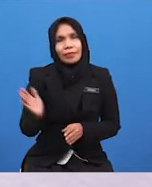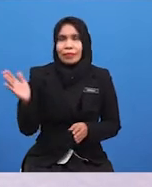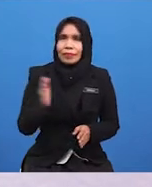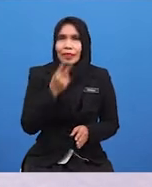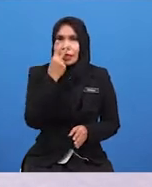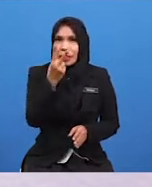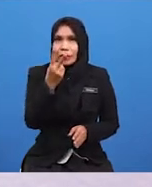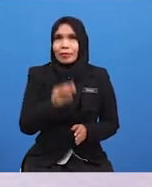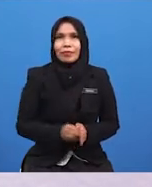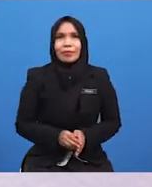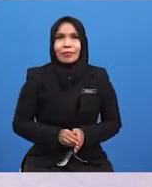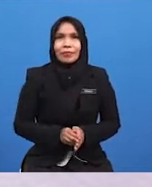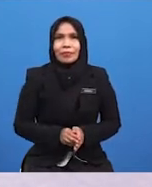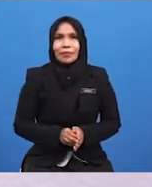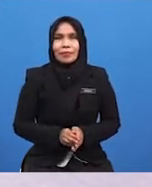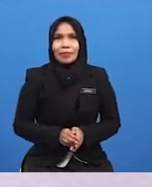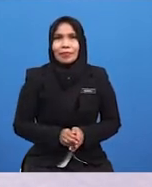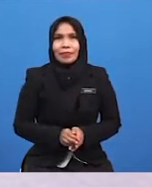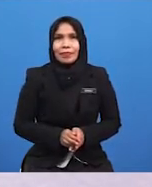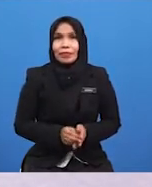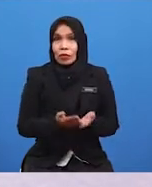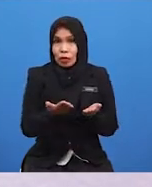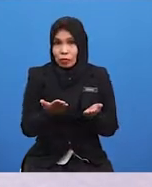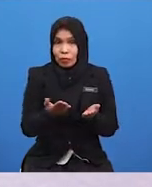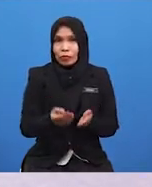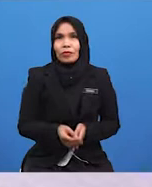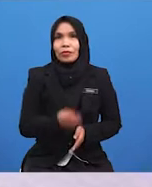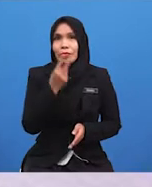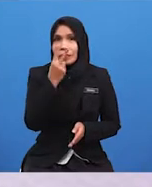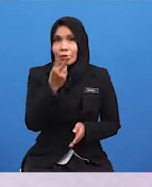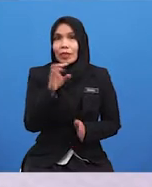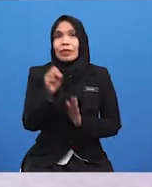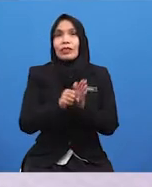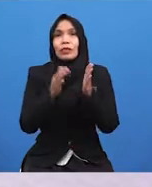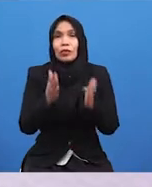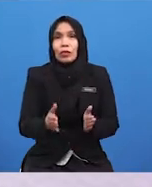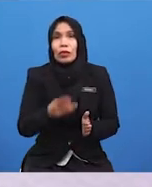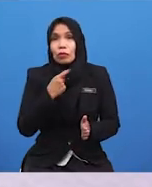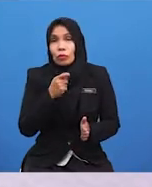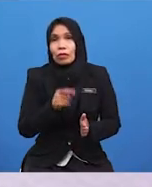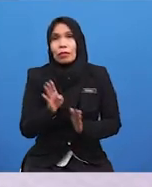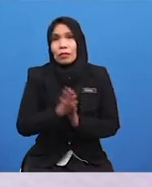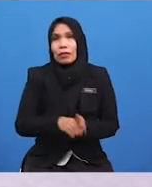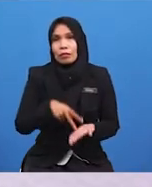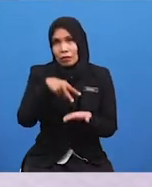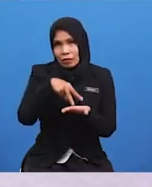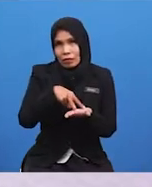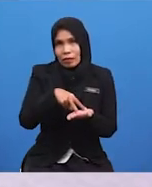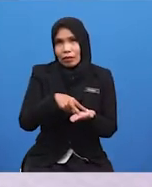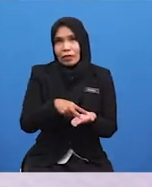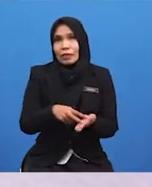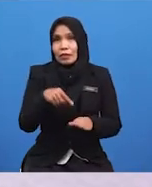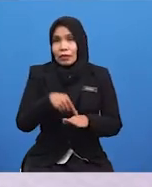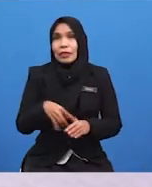situasi ini kamu melihat seorang gue berdiri